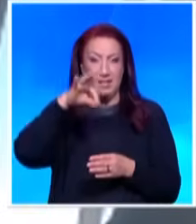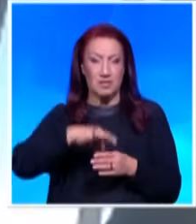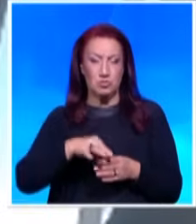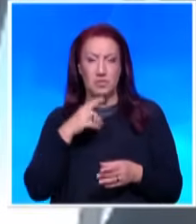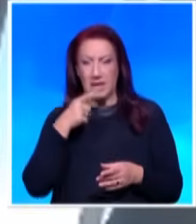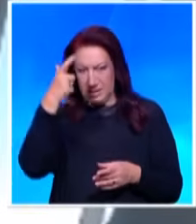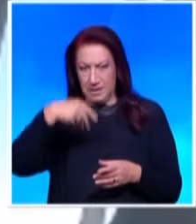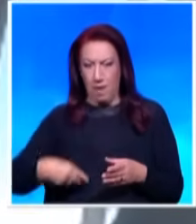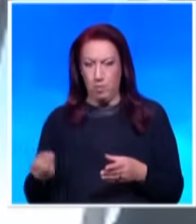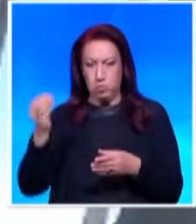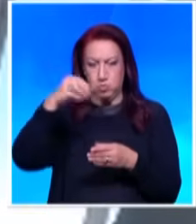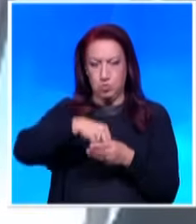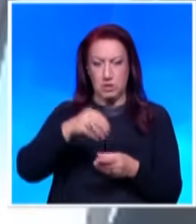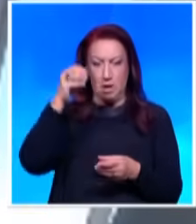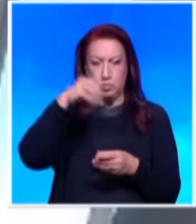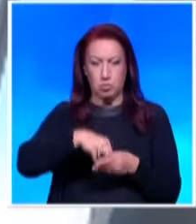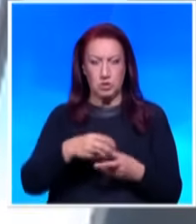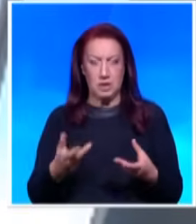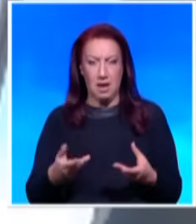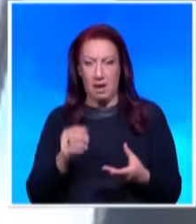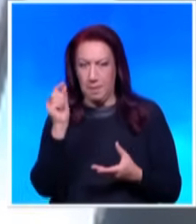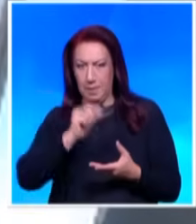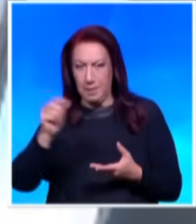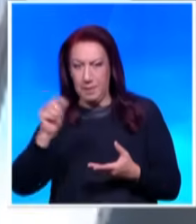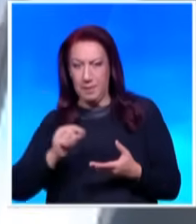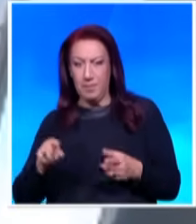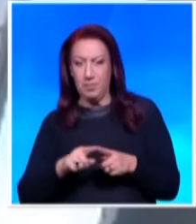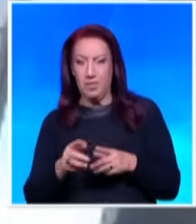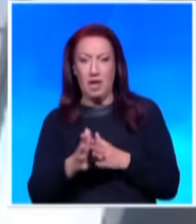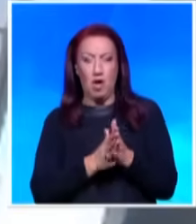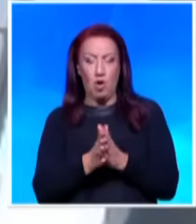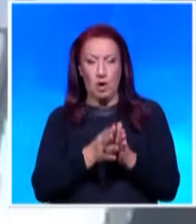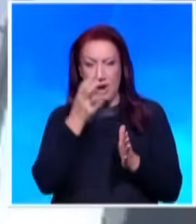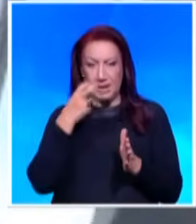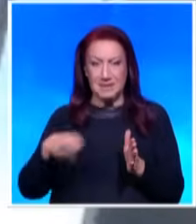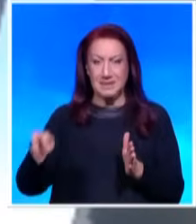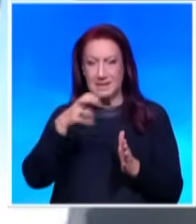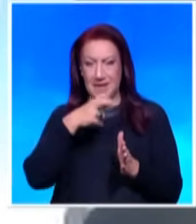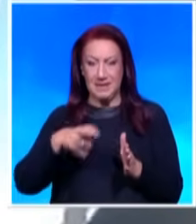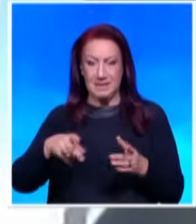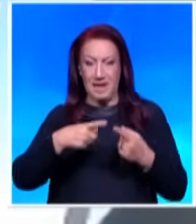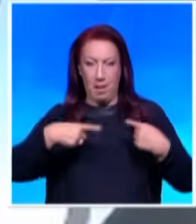урна. Вижда се как хората, които излизат от помещението за гласуване и